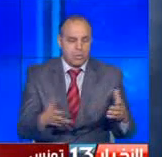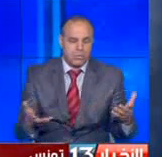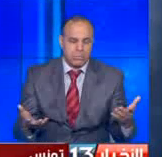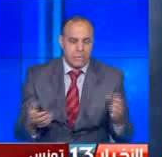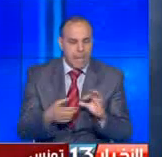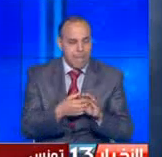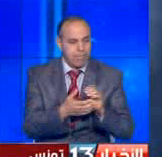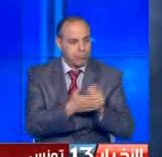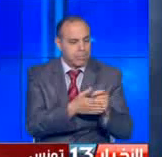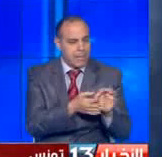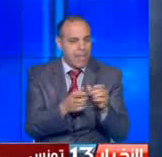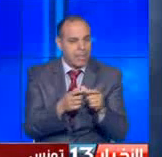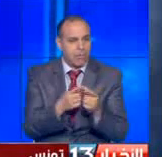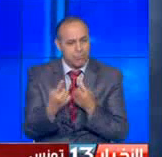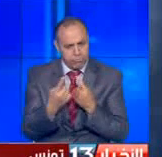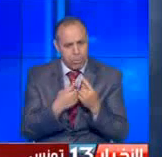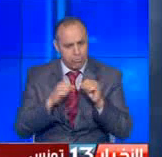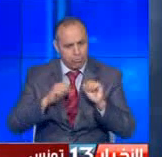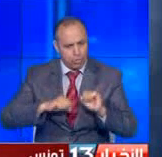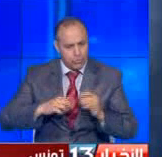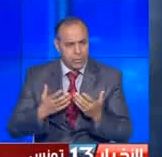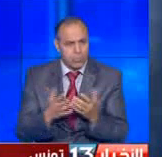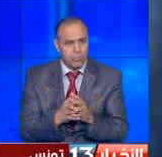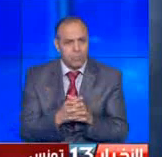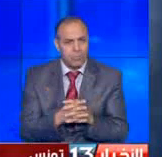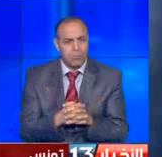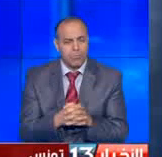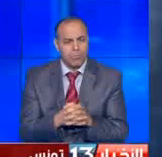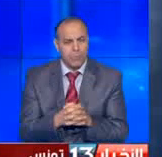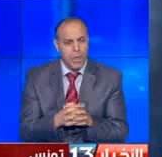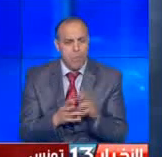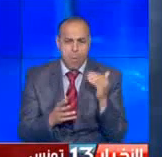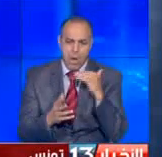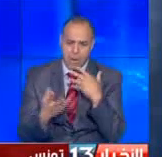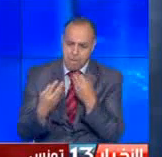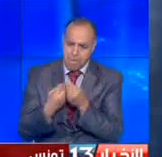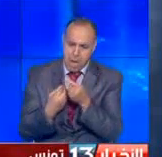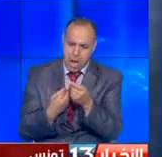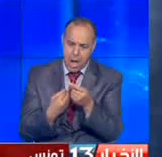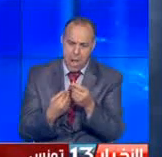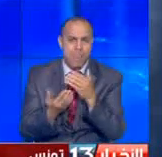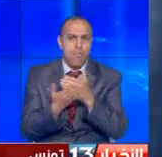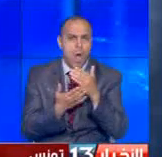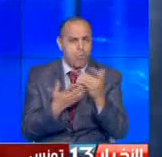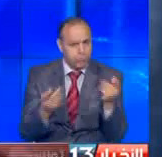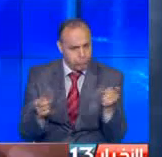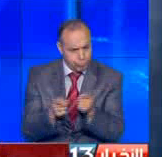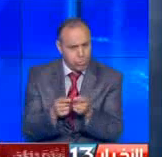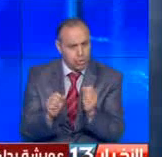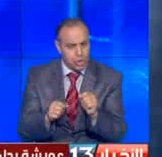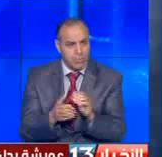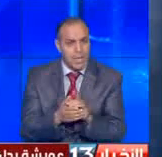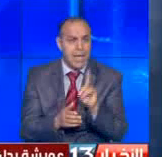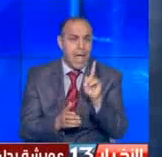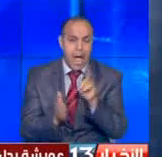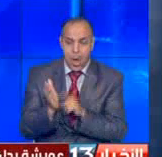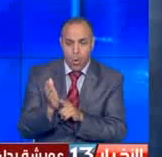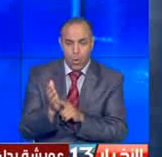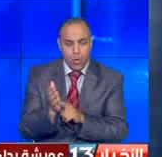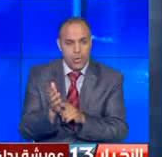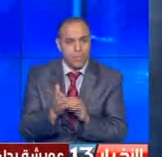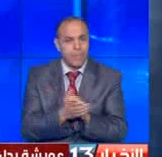عمومي ينجم يتفاوض اه دونك مباشره على المقاولين هذا على شرط